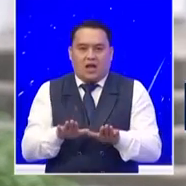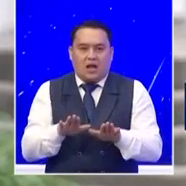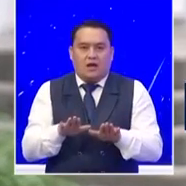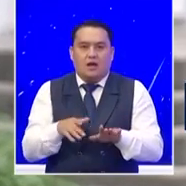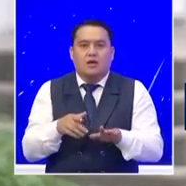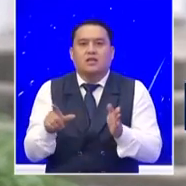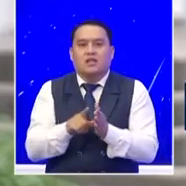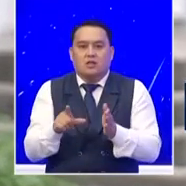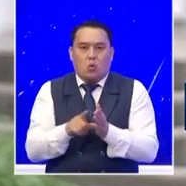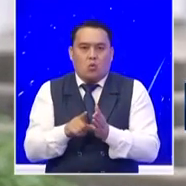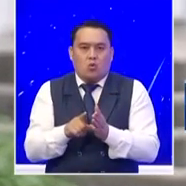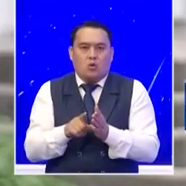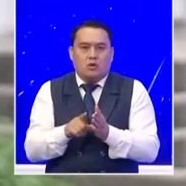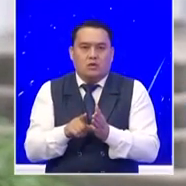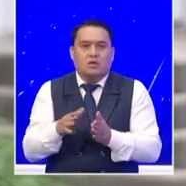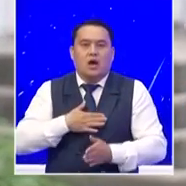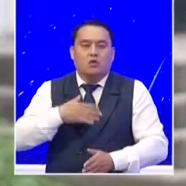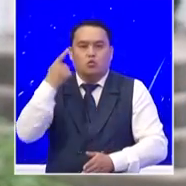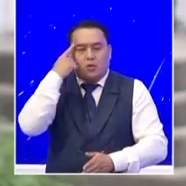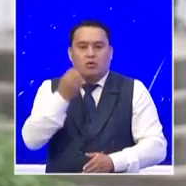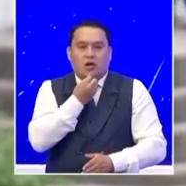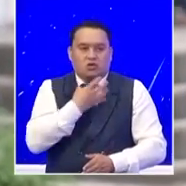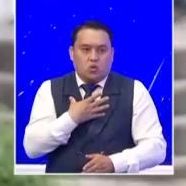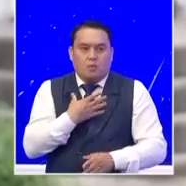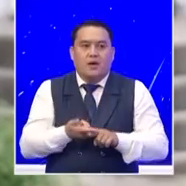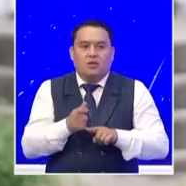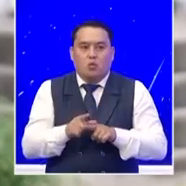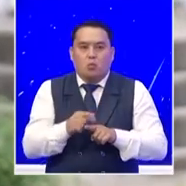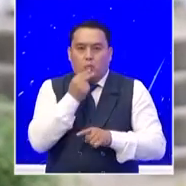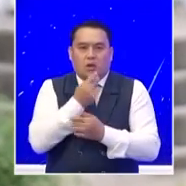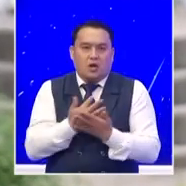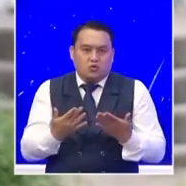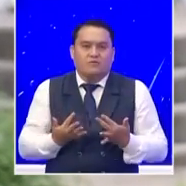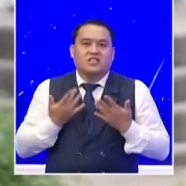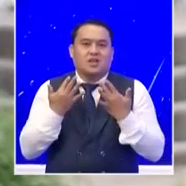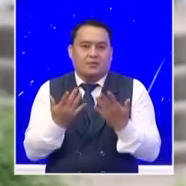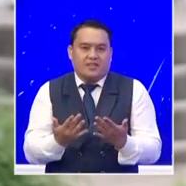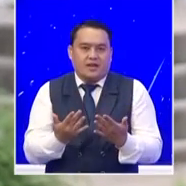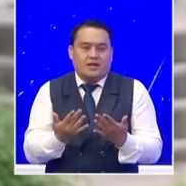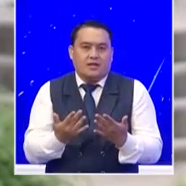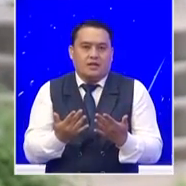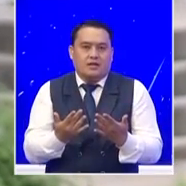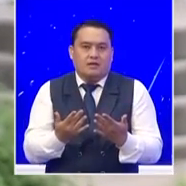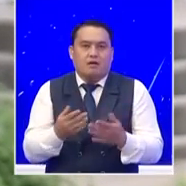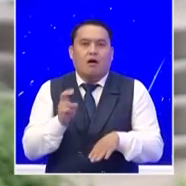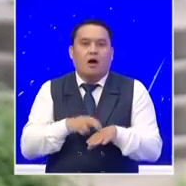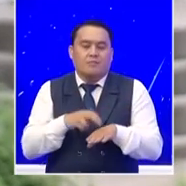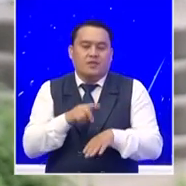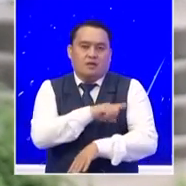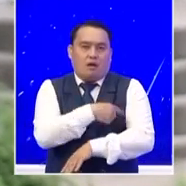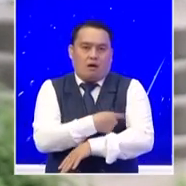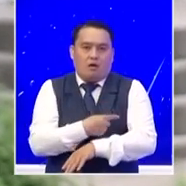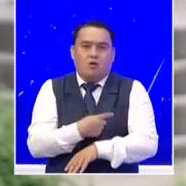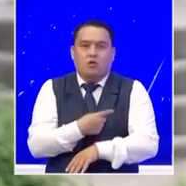это налогообложение. В общем, я думаю, очень хорошо. И потом, и продукция сейчас очень востребована. Значит, в аптеках сейчас,